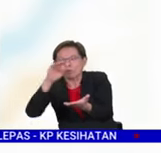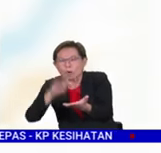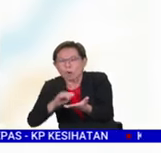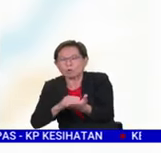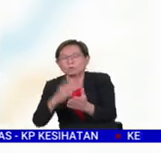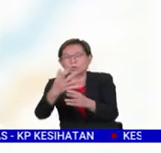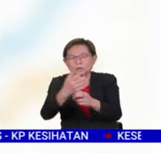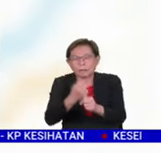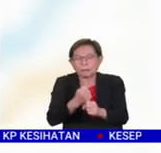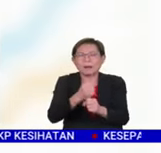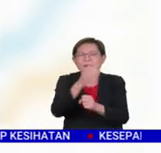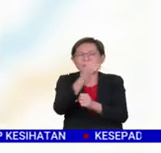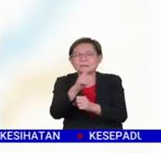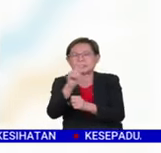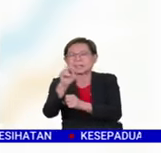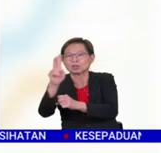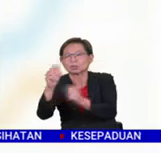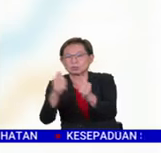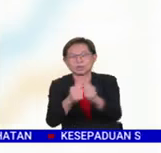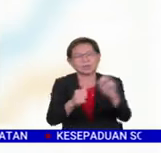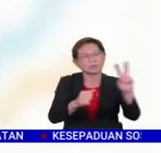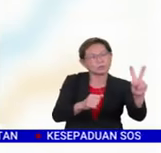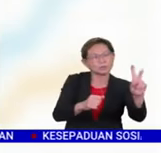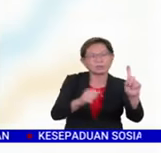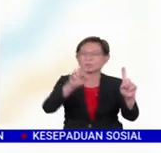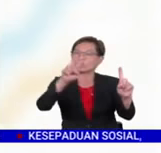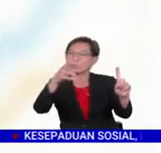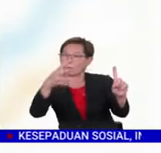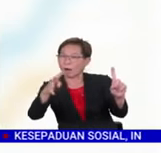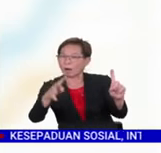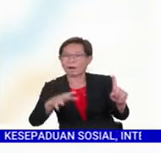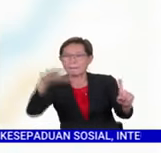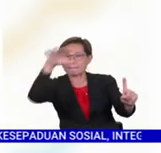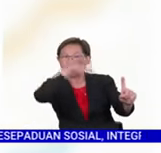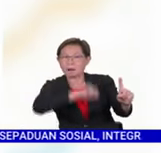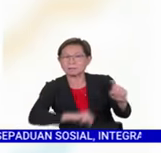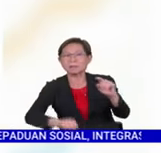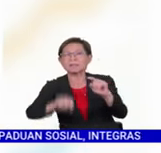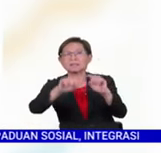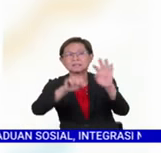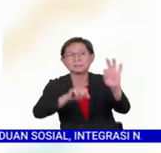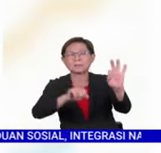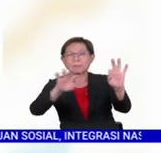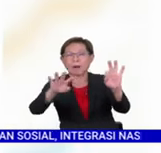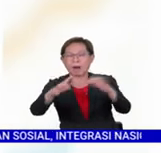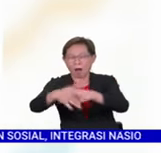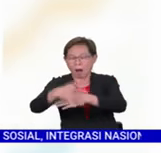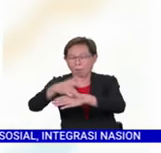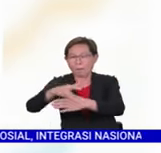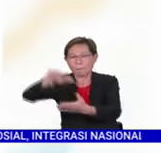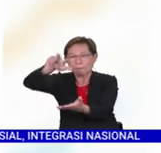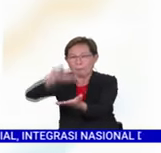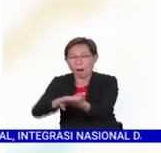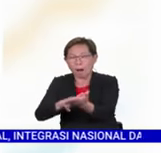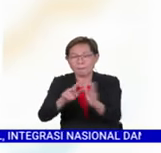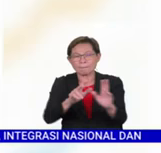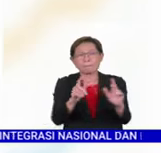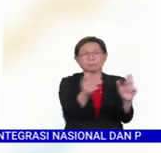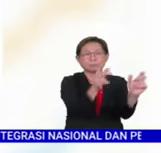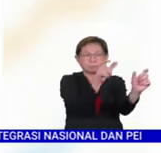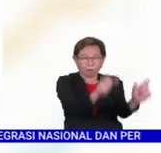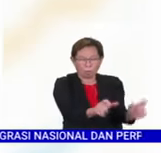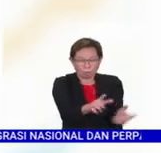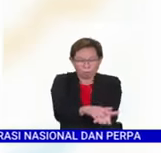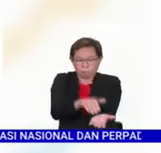mengikat kedudukan di set kedua dengan 21-14. Ketinggalan 9-4 pada awal set penentuan, pasangan negara berjaya